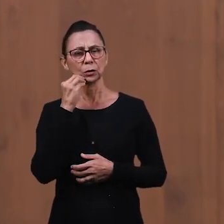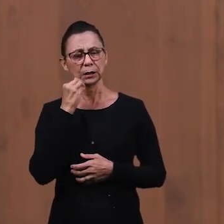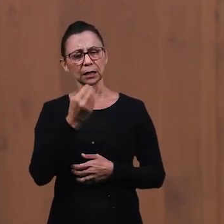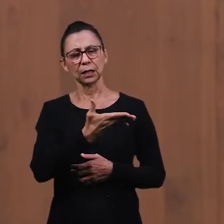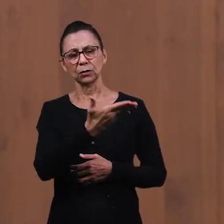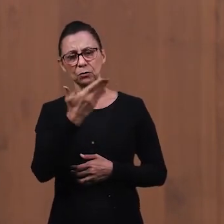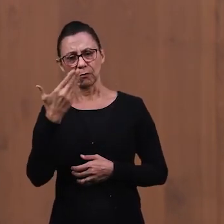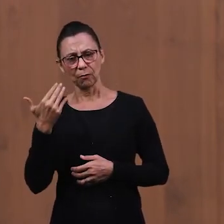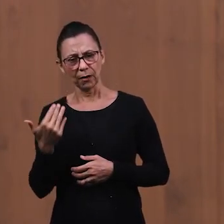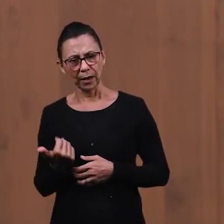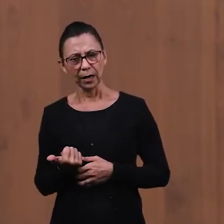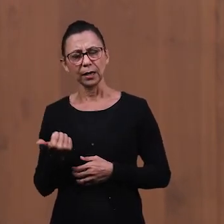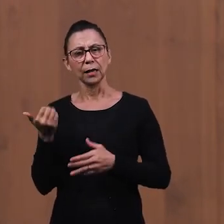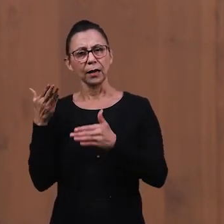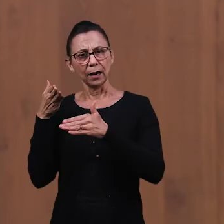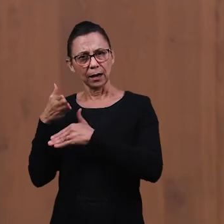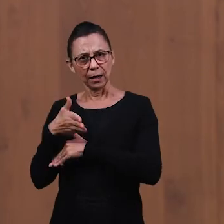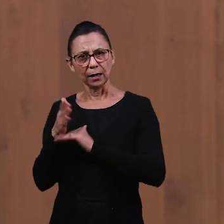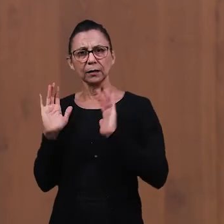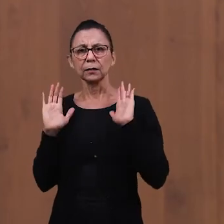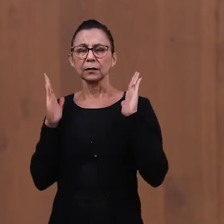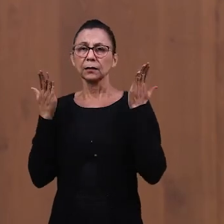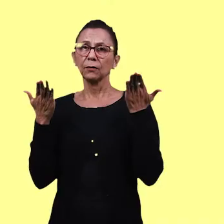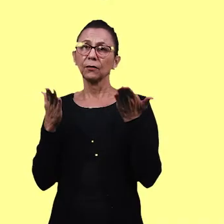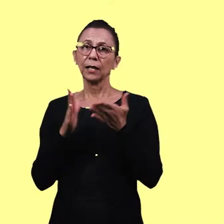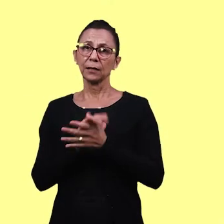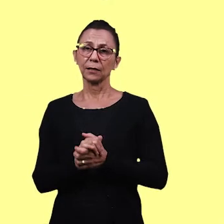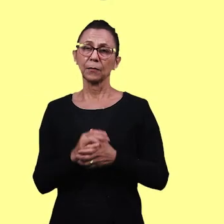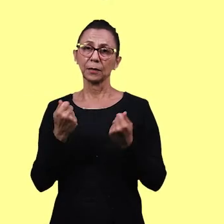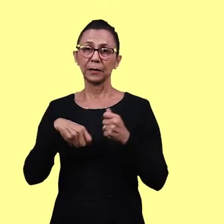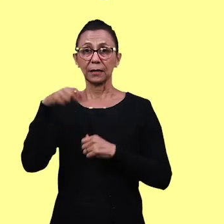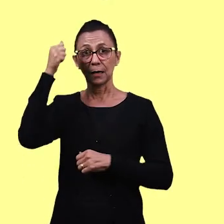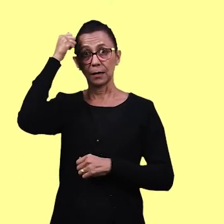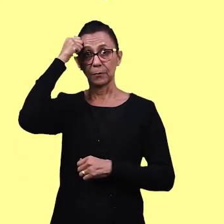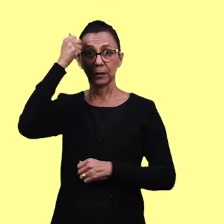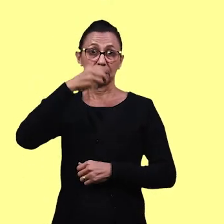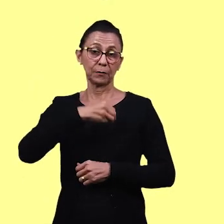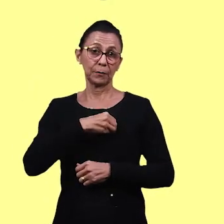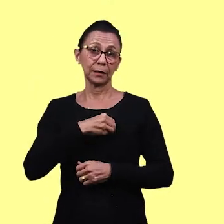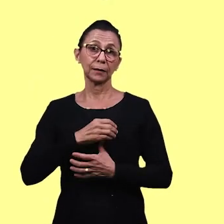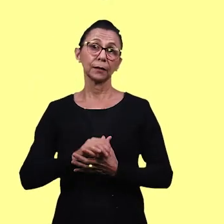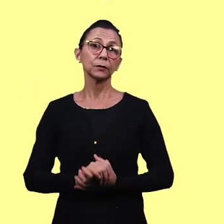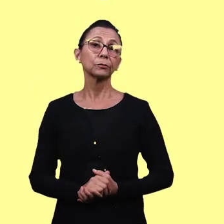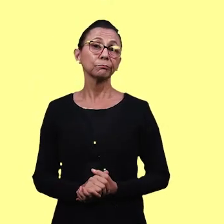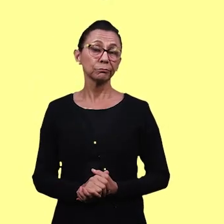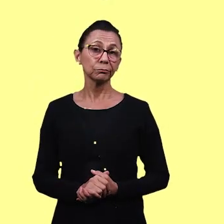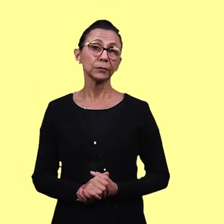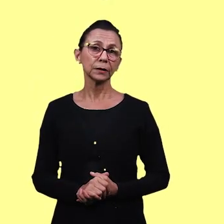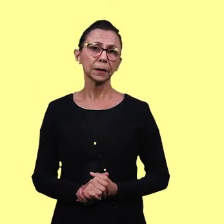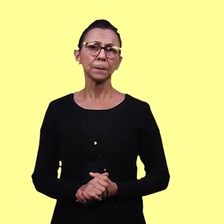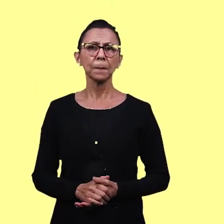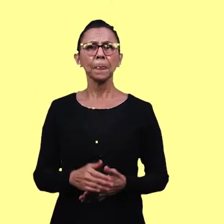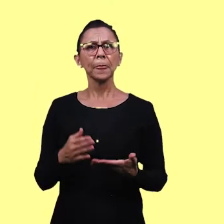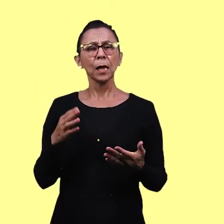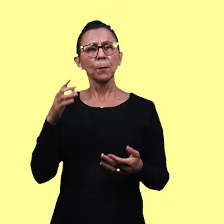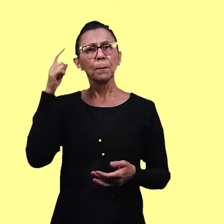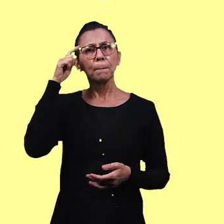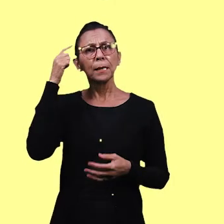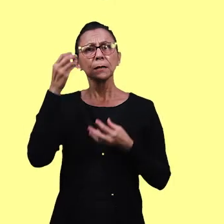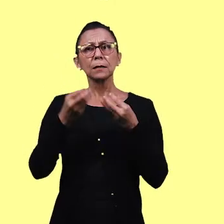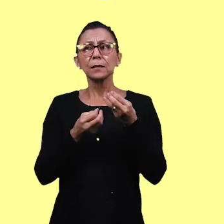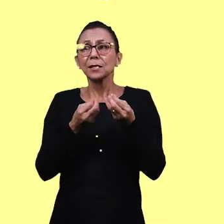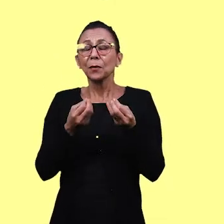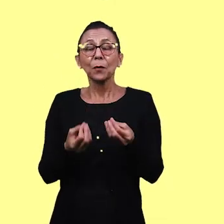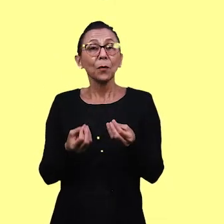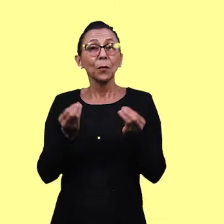mais dans cette fête, aucun invité était préoccupé à acheter des